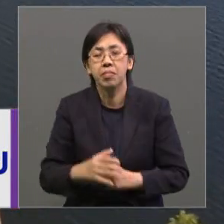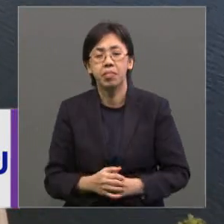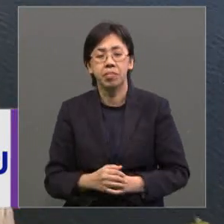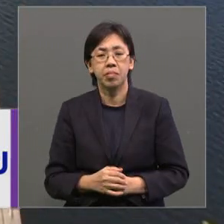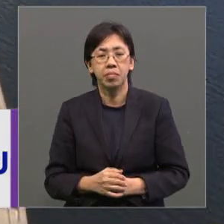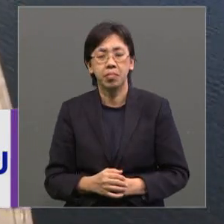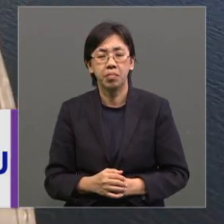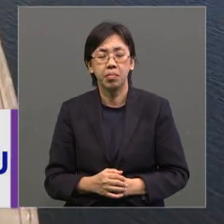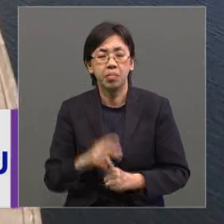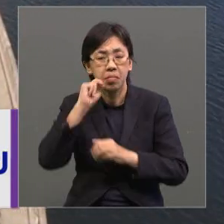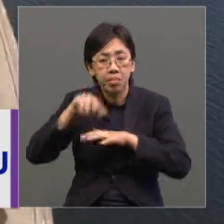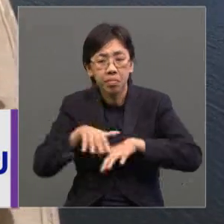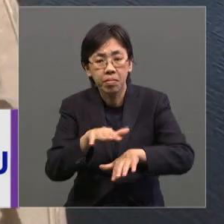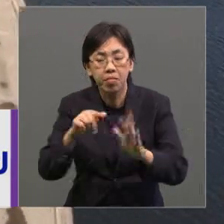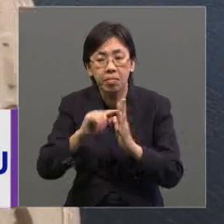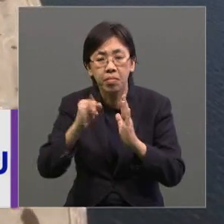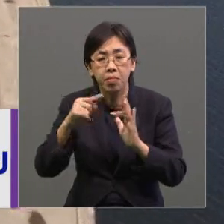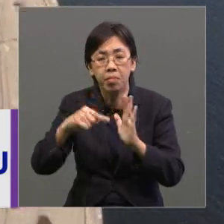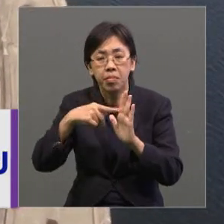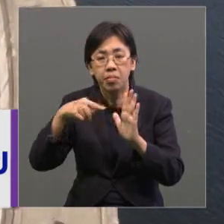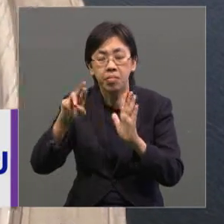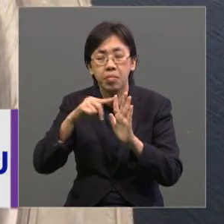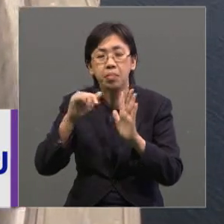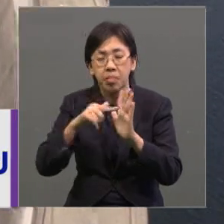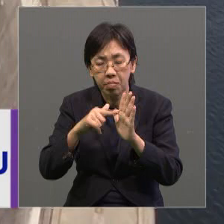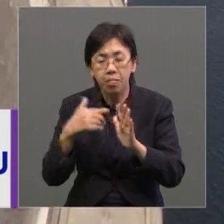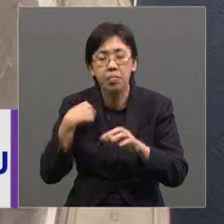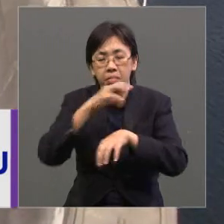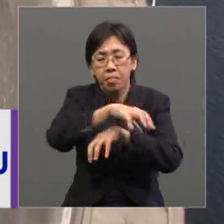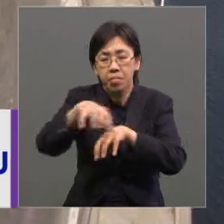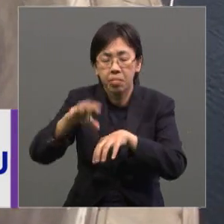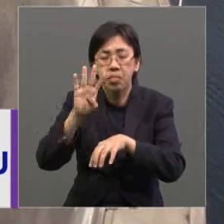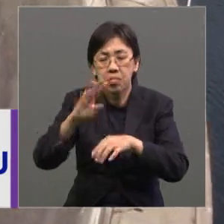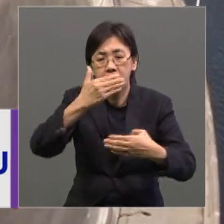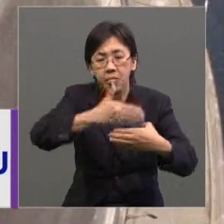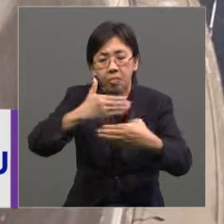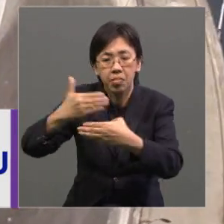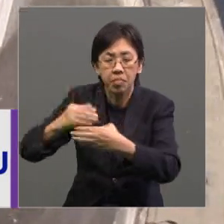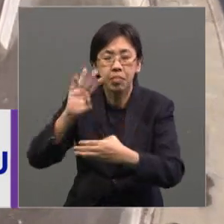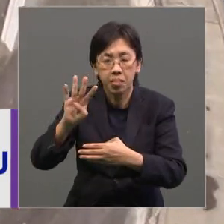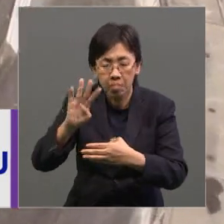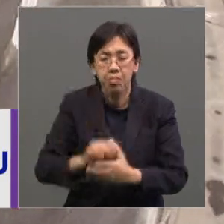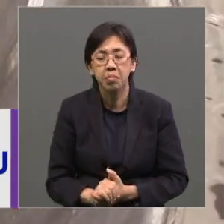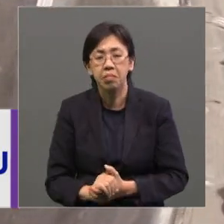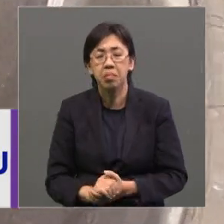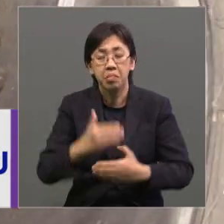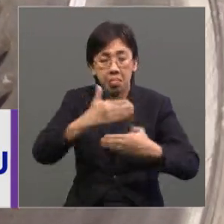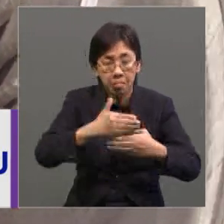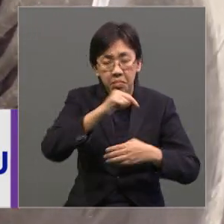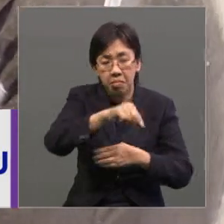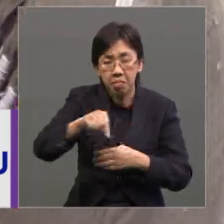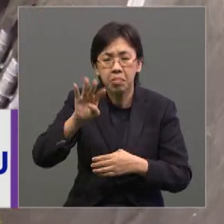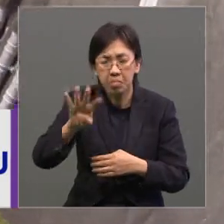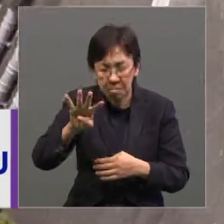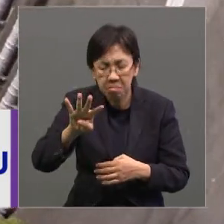อ่างรวมกันเฉพาะลุ่มน้ำเจ้าพระยา 4เขื่อนหลักก็คือเขื่อนภูมิพลเขื่อนสิริกิติ์เขื่อนแควน้อยบำรุงแดนและเขื่อนป่าสักชลสิทธิ์